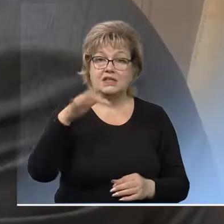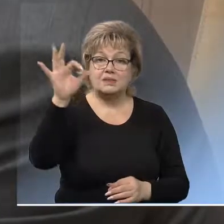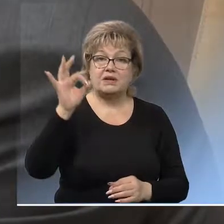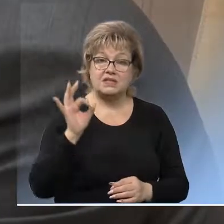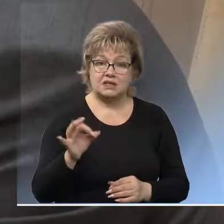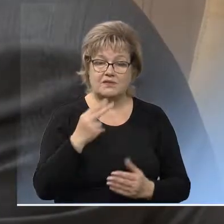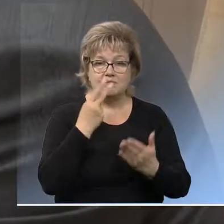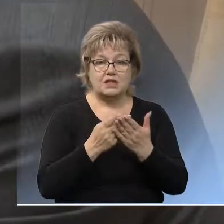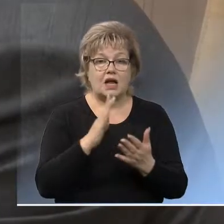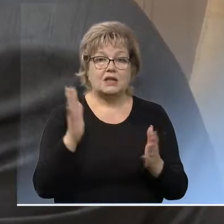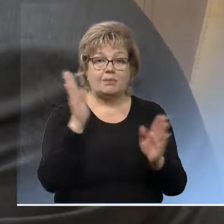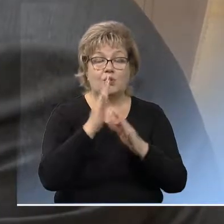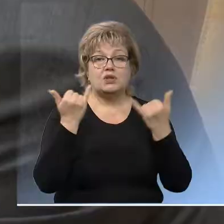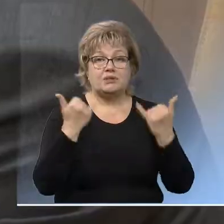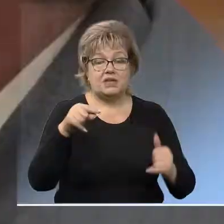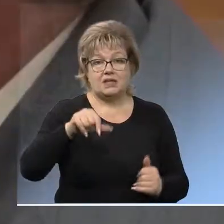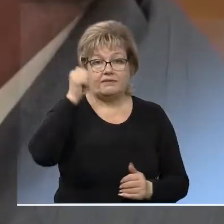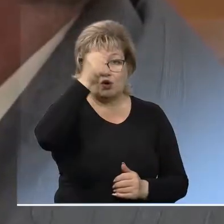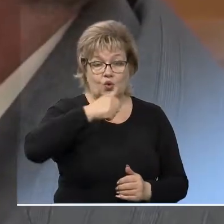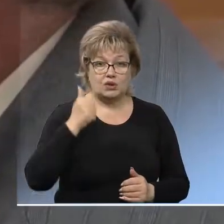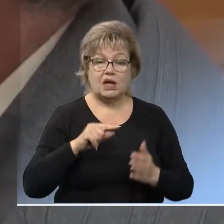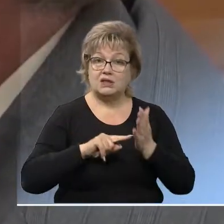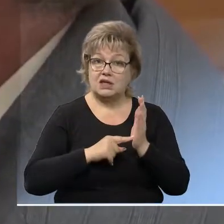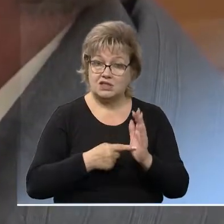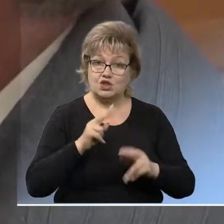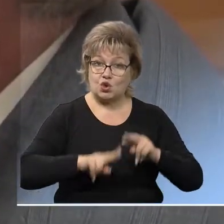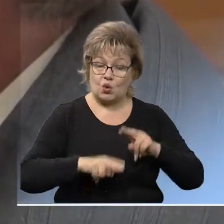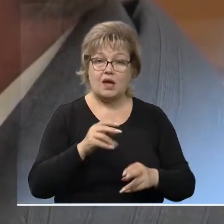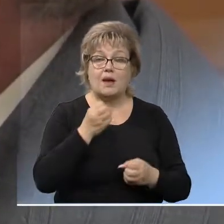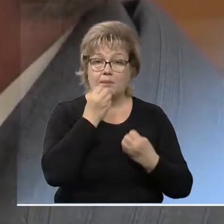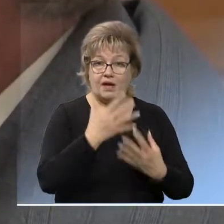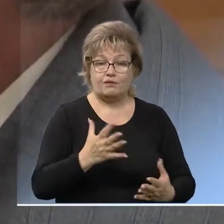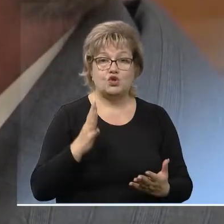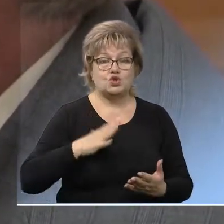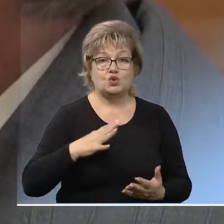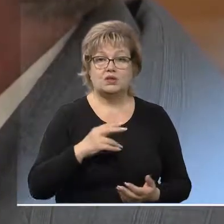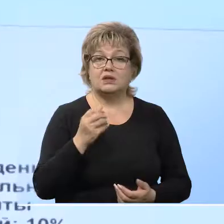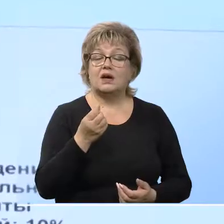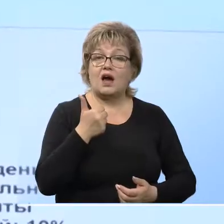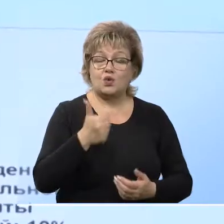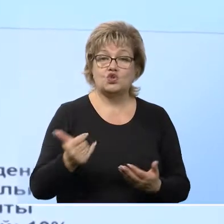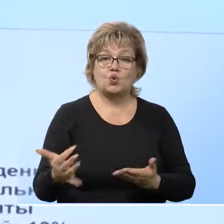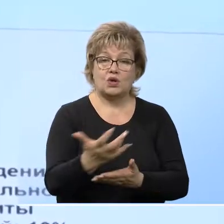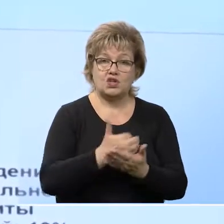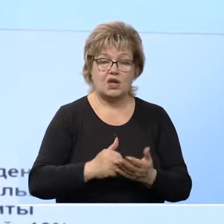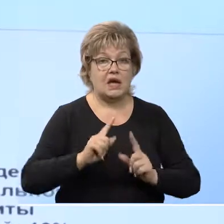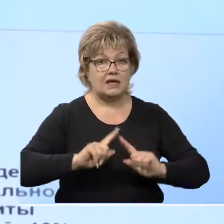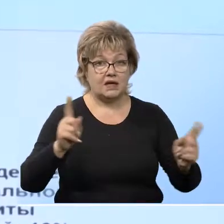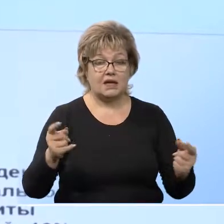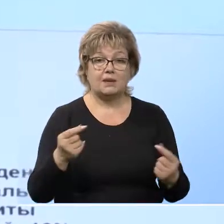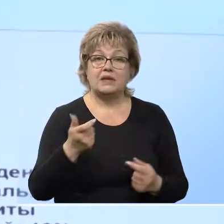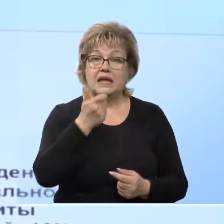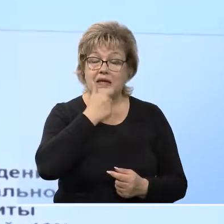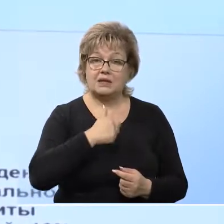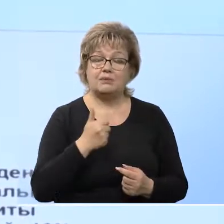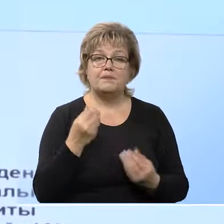30%. Несмотря на погодные потрясения этого года, настой аграриев боевой. Ждут неплохой урожай. Только оригинальными и